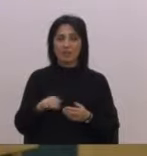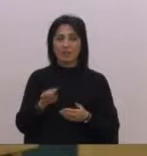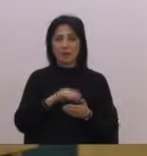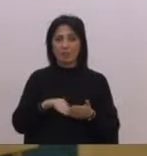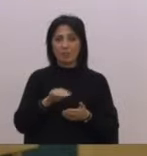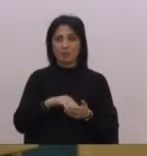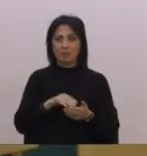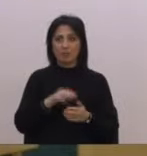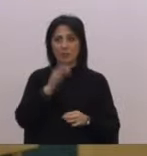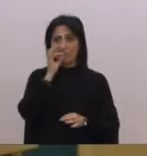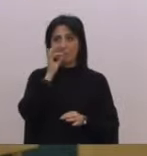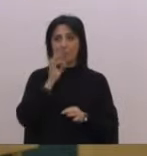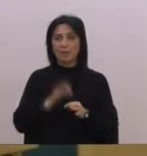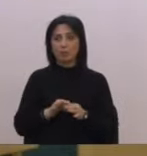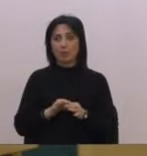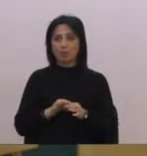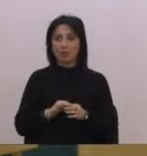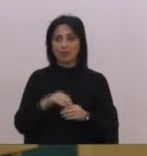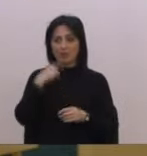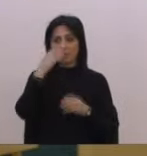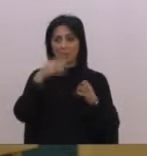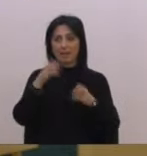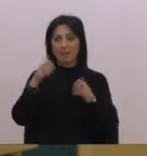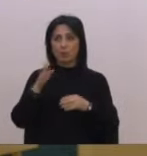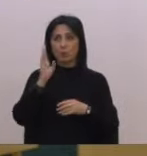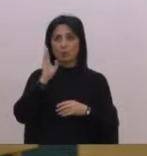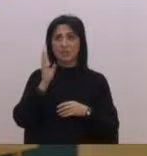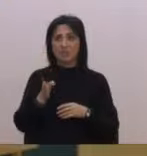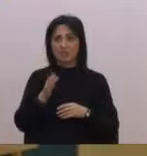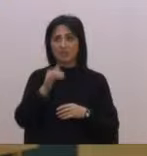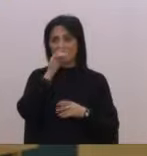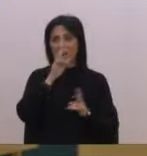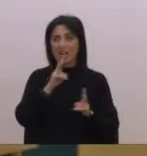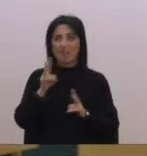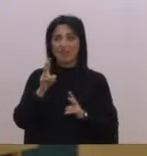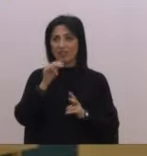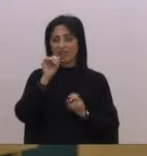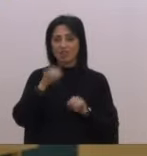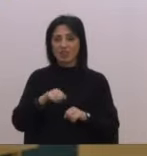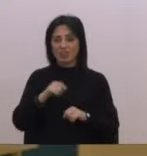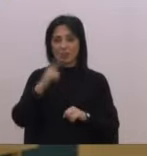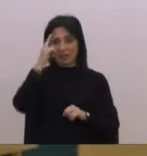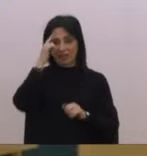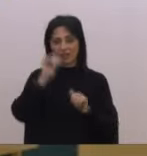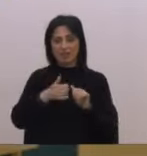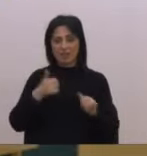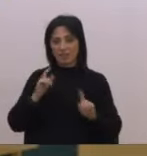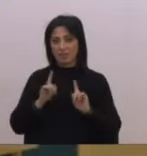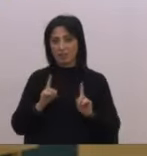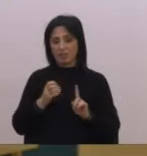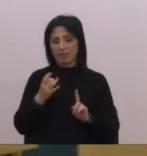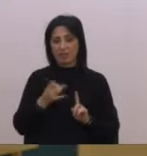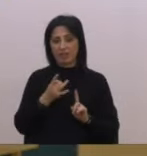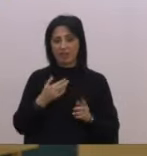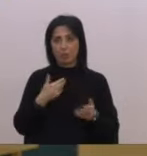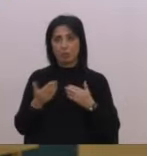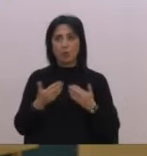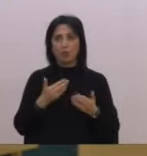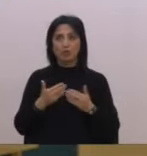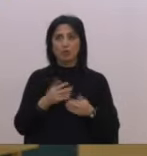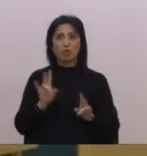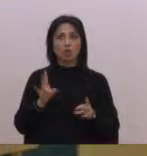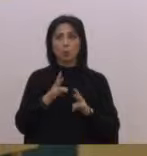გავიმეორებ, პასუხისმგებლობები პერსონალიზირებული იქნება და ვერავინ შეძლებს თავის არიდებას. Კიდევ ერთხელ მოგიწოდებთ,